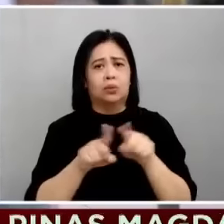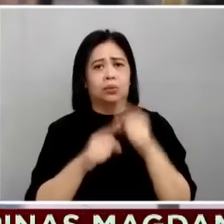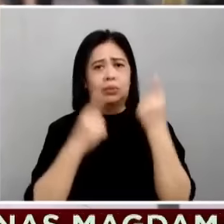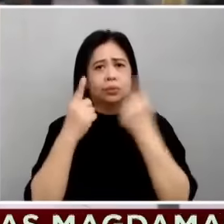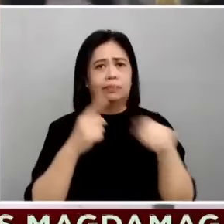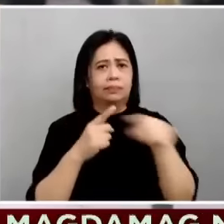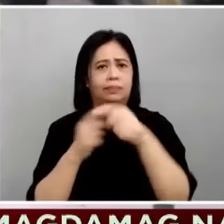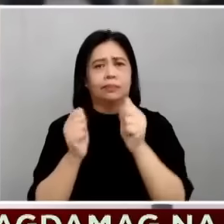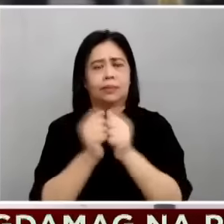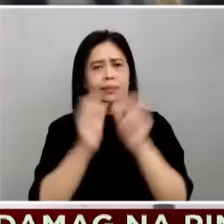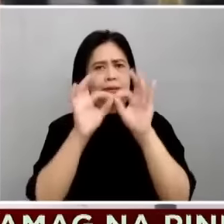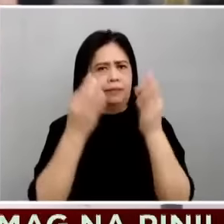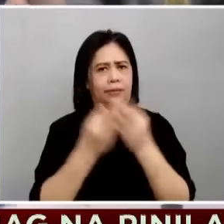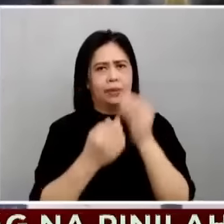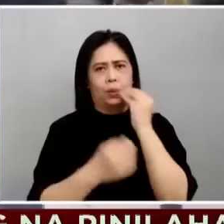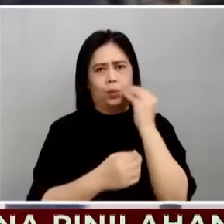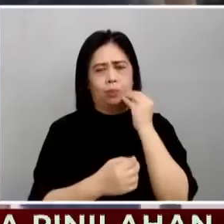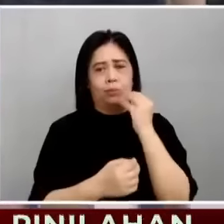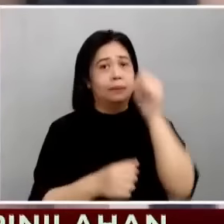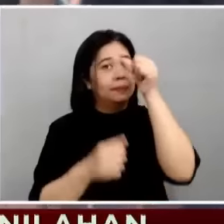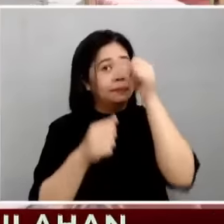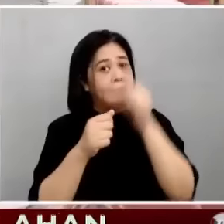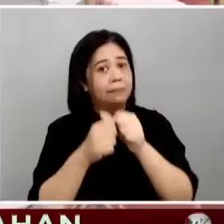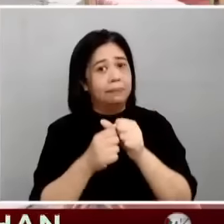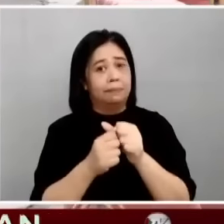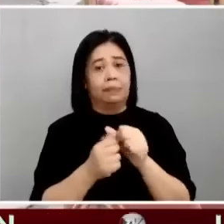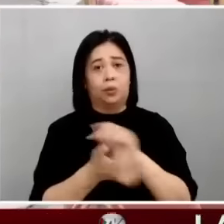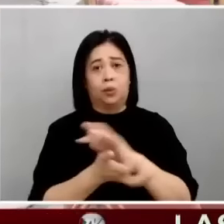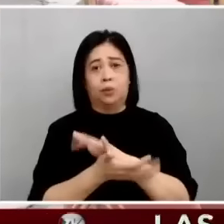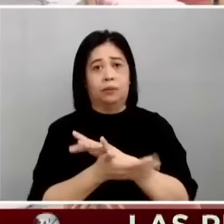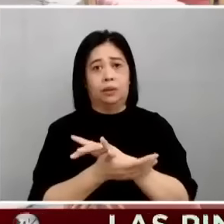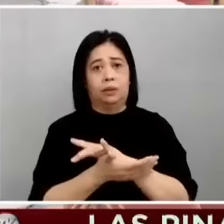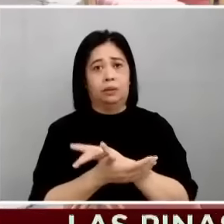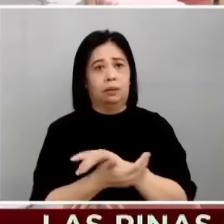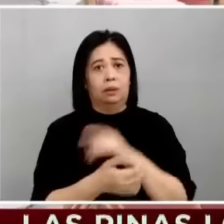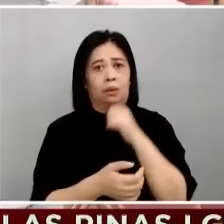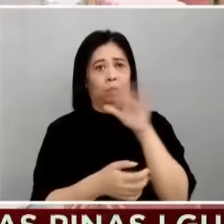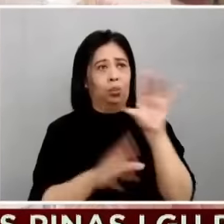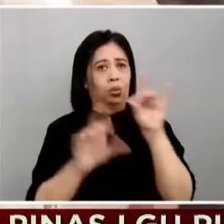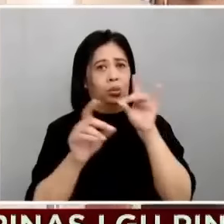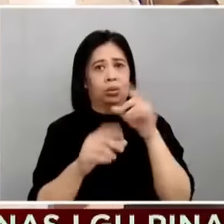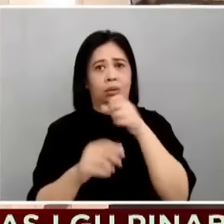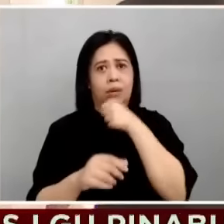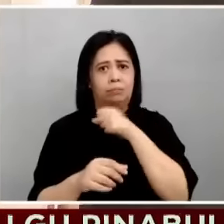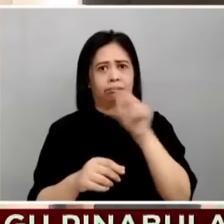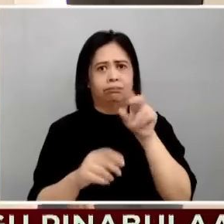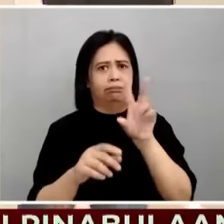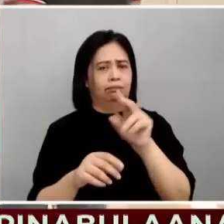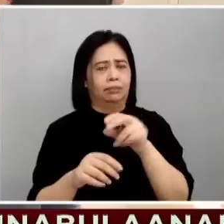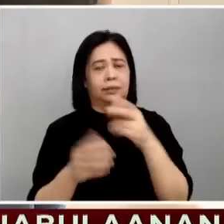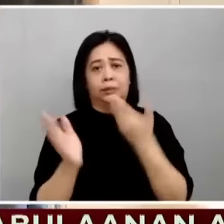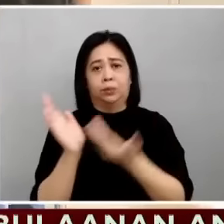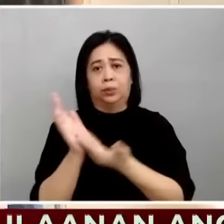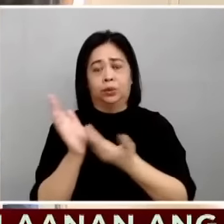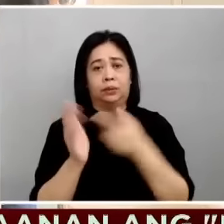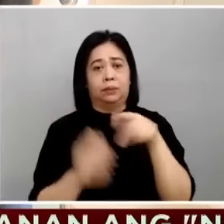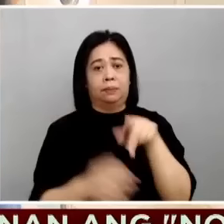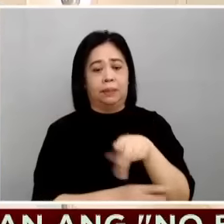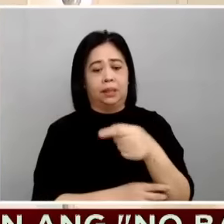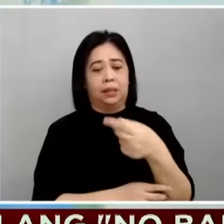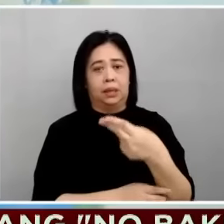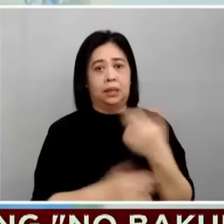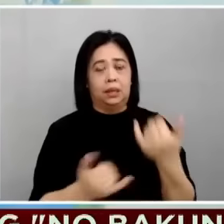kasamahan sa bahay. Tandaan ang COVID-19, walang pinipiling edad. Katunayan sa Philippine General Hospital,